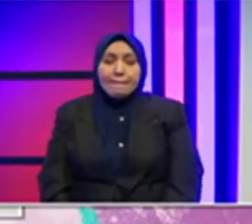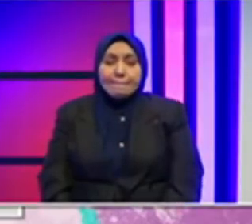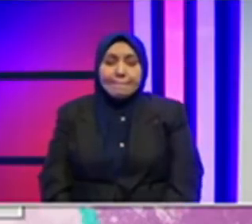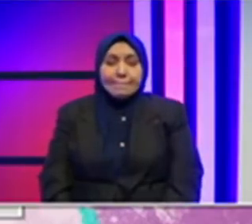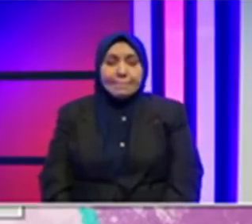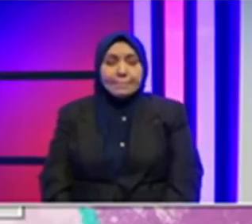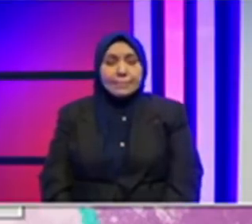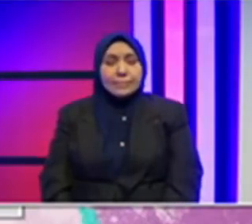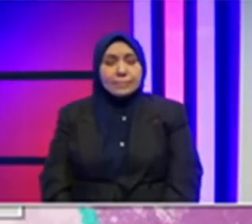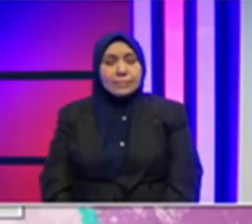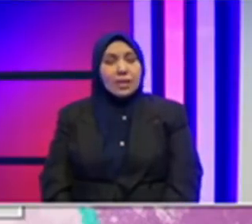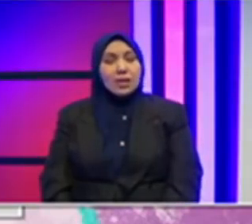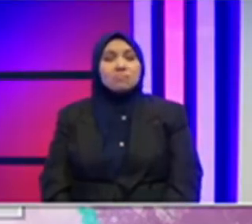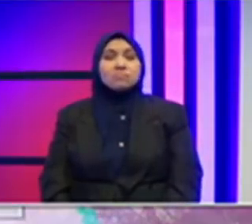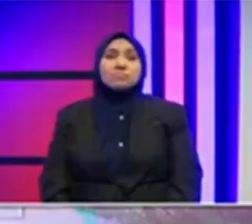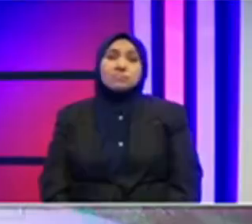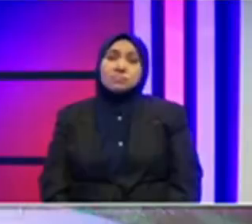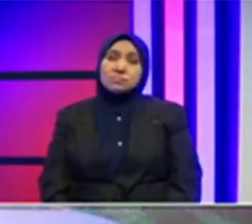المبين